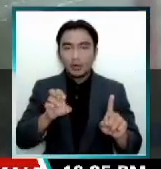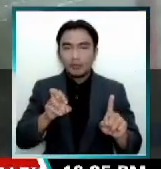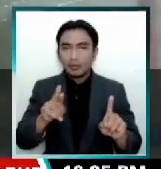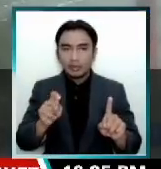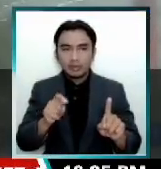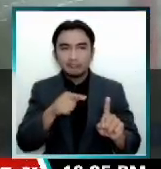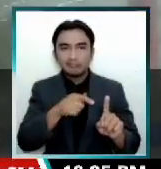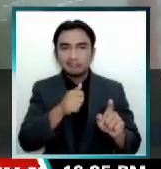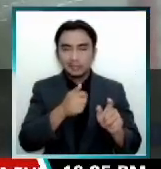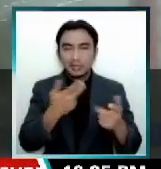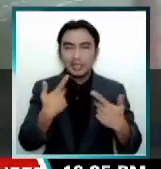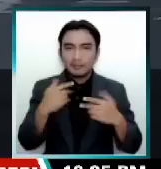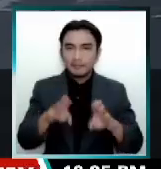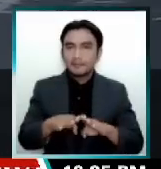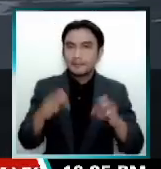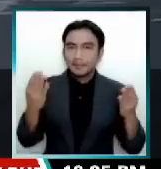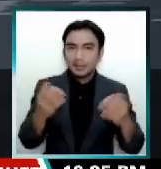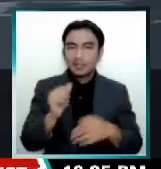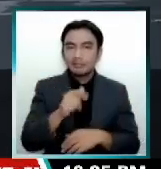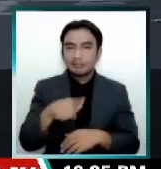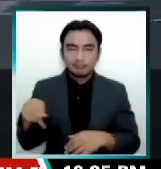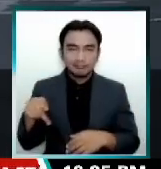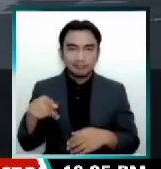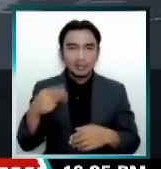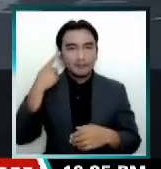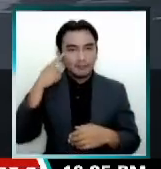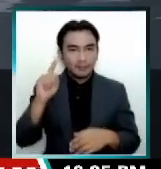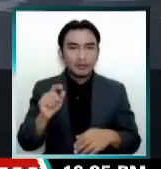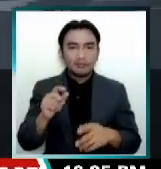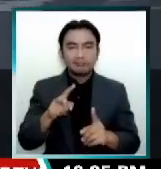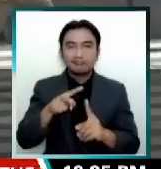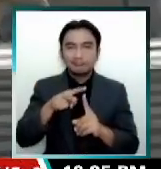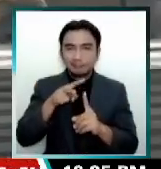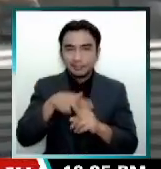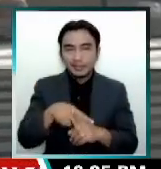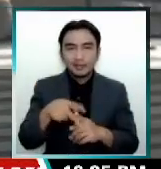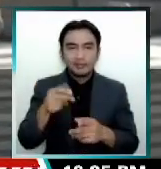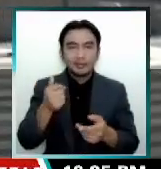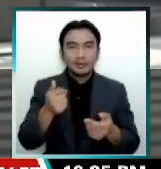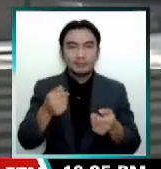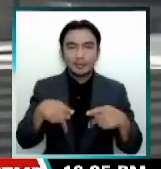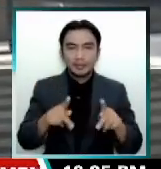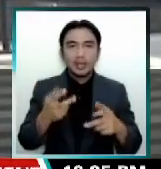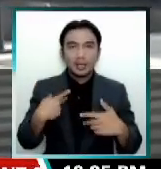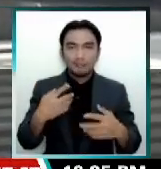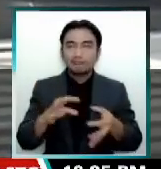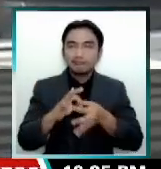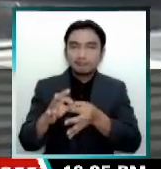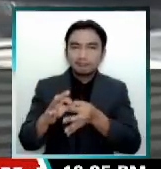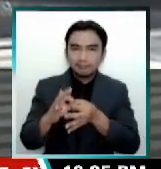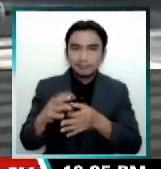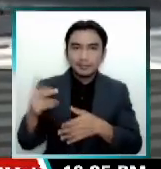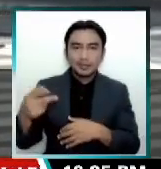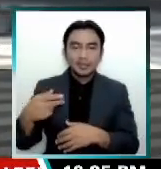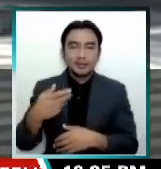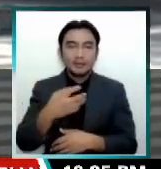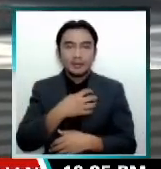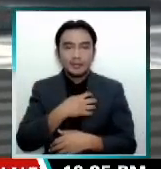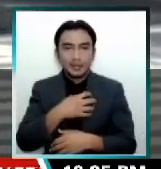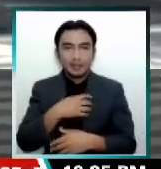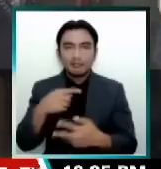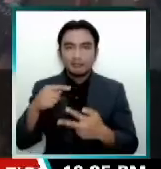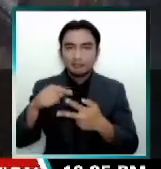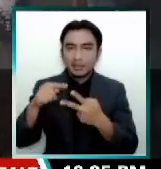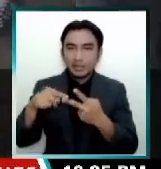ng application ng special permit, nakikipag-ugnayan na rin sila sa PNP, Interagency Council for Traffic, MMDA at